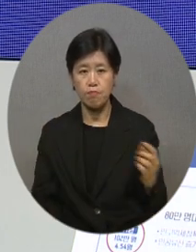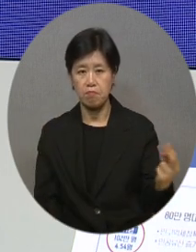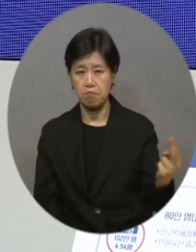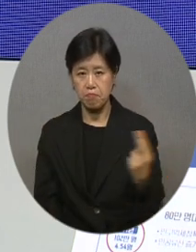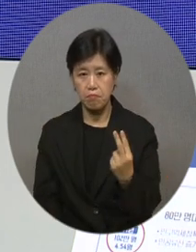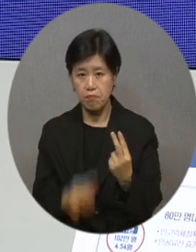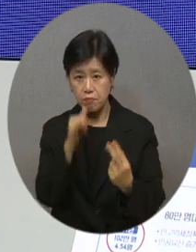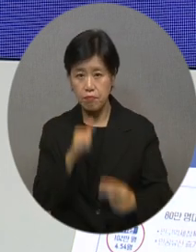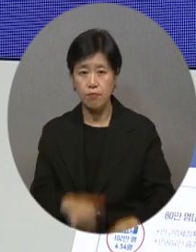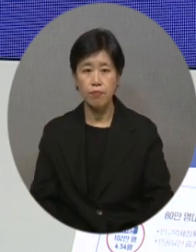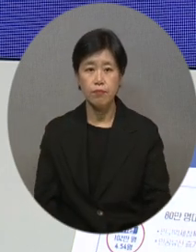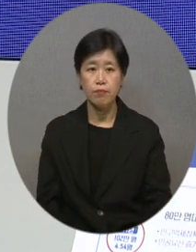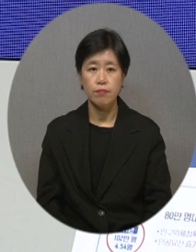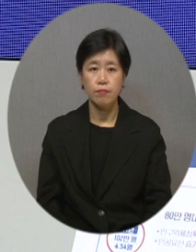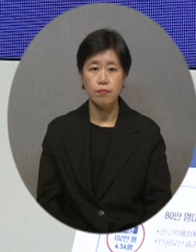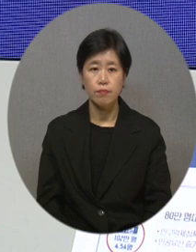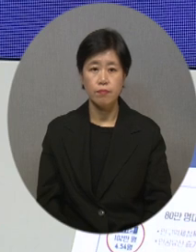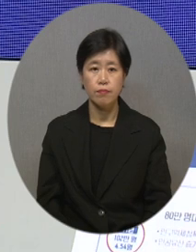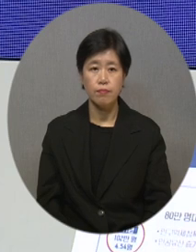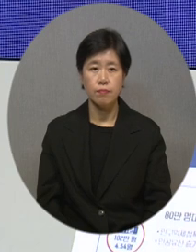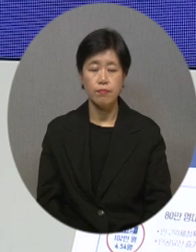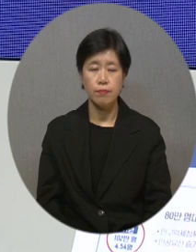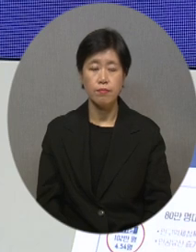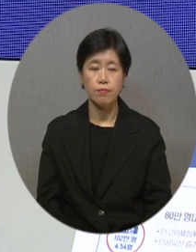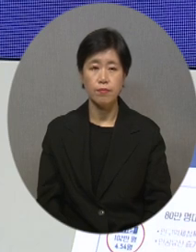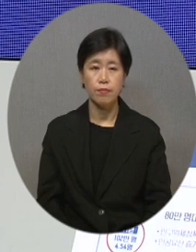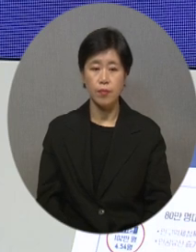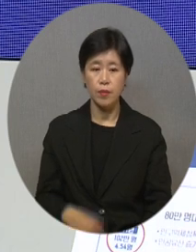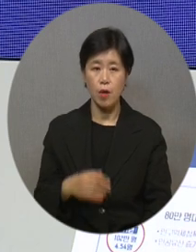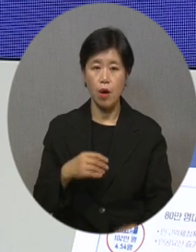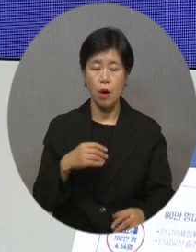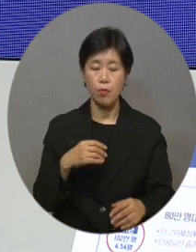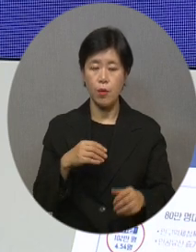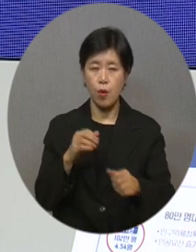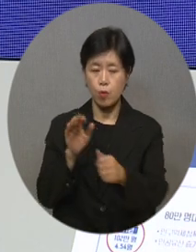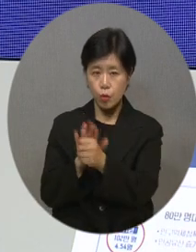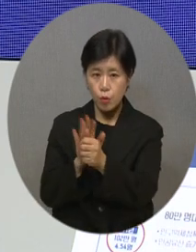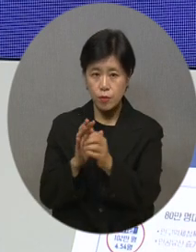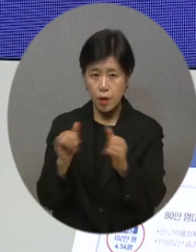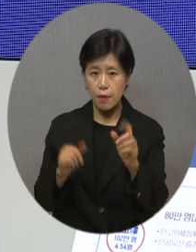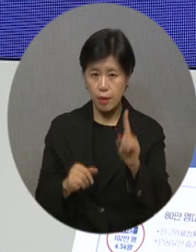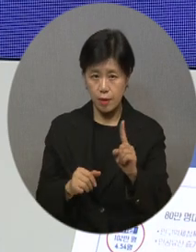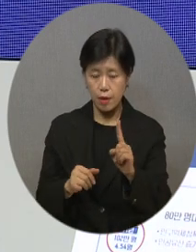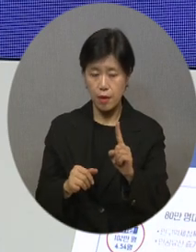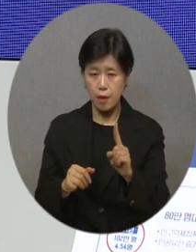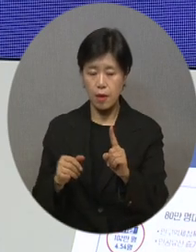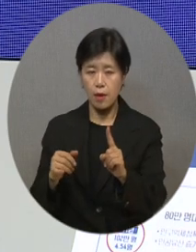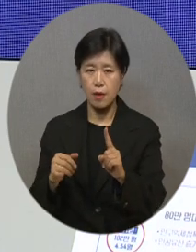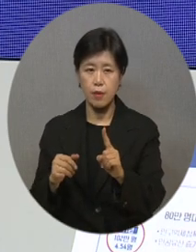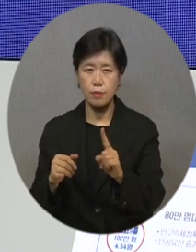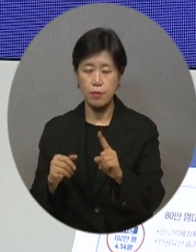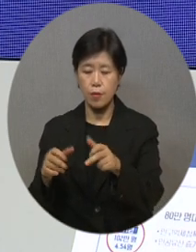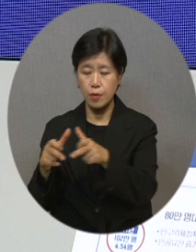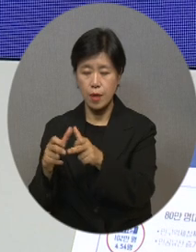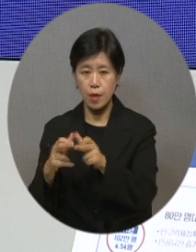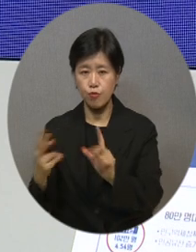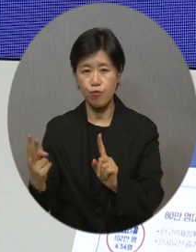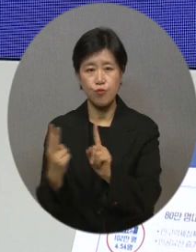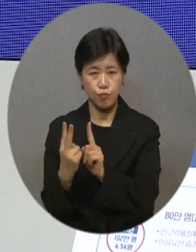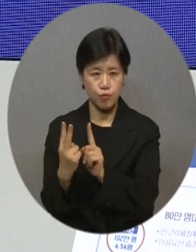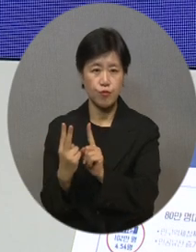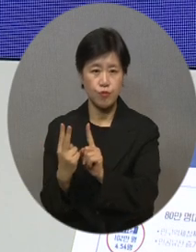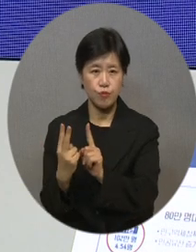같이 돌봐주십니다. 돌봐주시고 같이 밥도 같이 해먹고 또 생활하다가 그 다음날 되게 되면 또 이제 복지관에